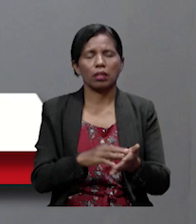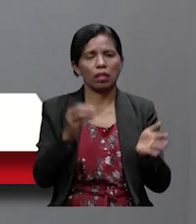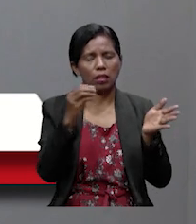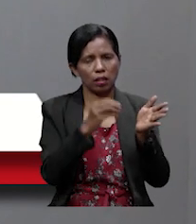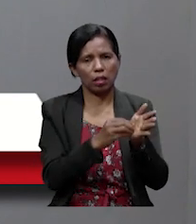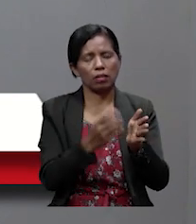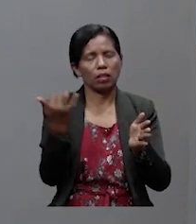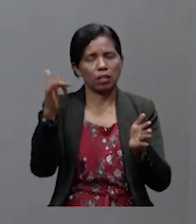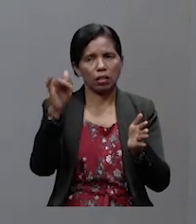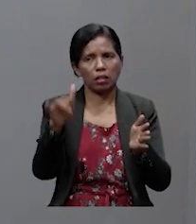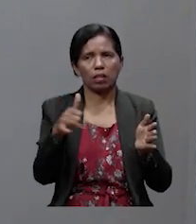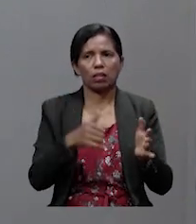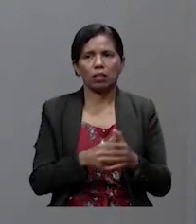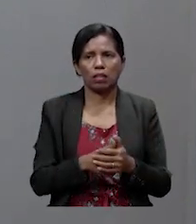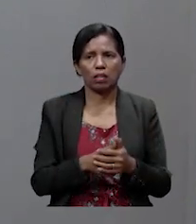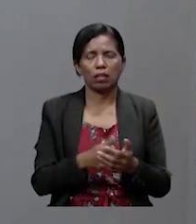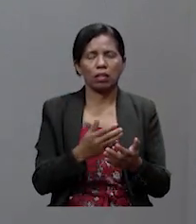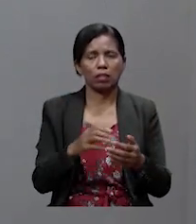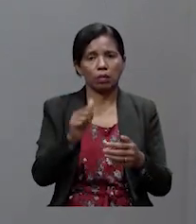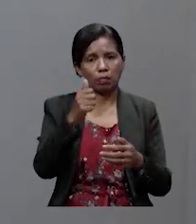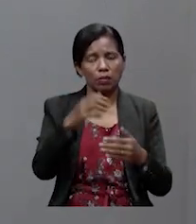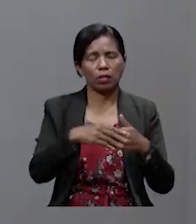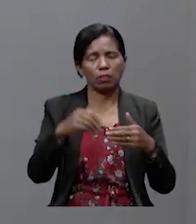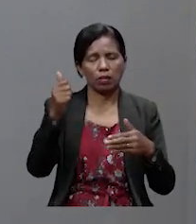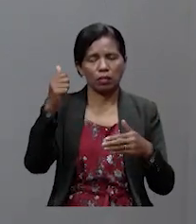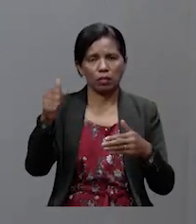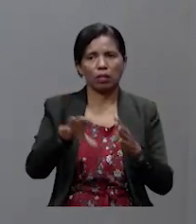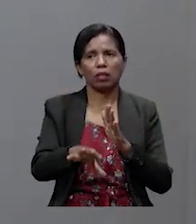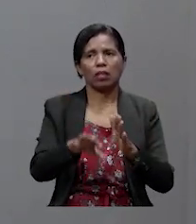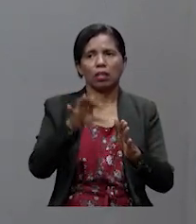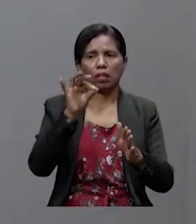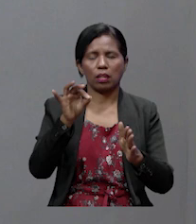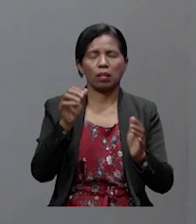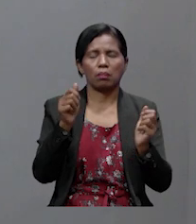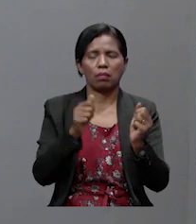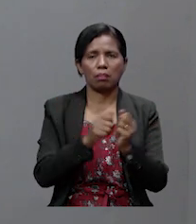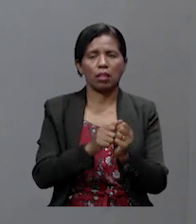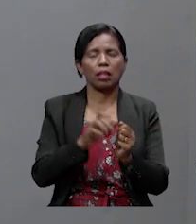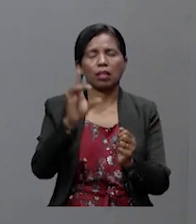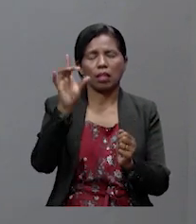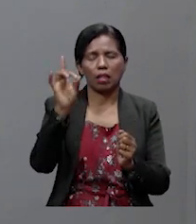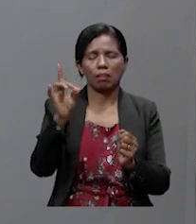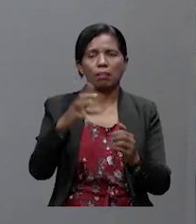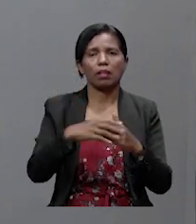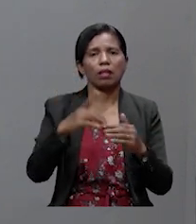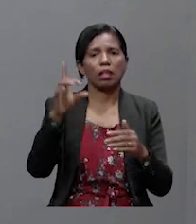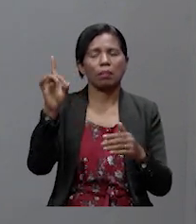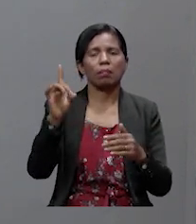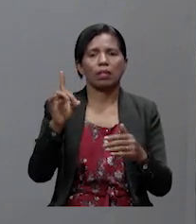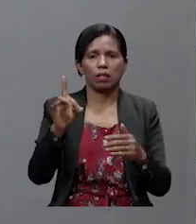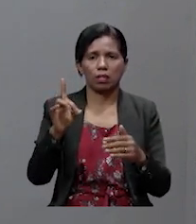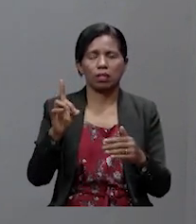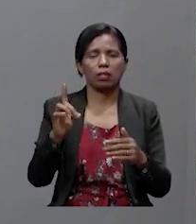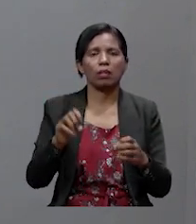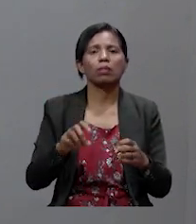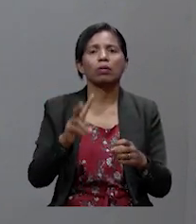ne, $10 ne hetan dit maka $8 ini ya. $2 ne bahene be.